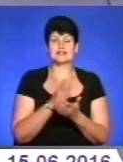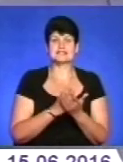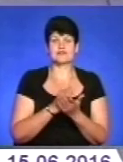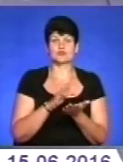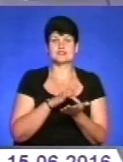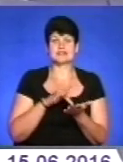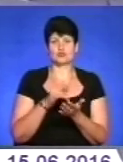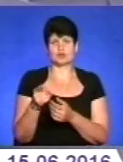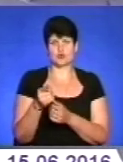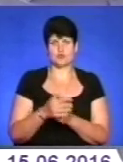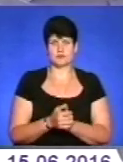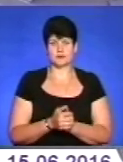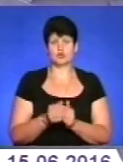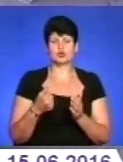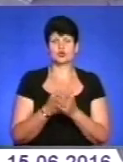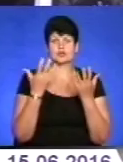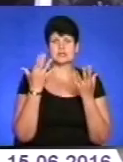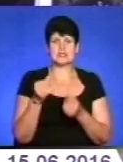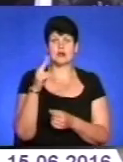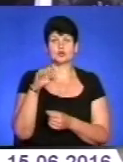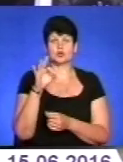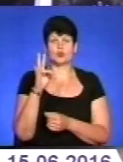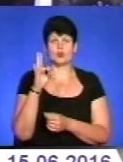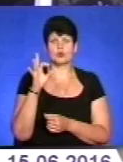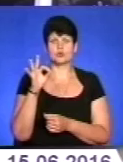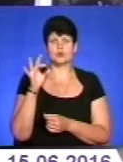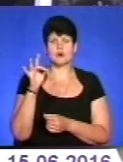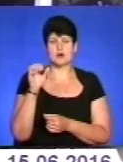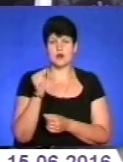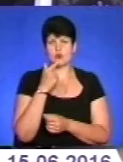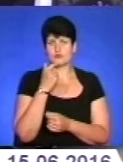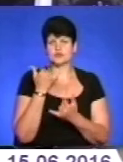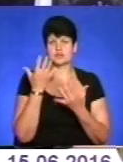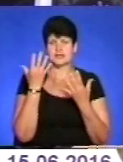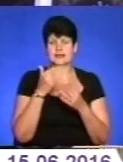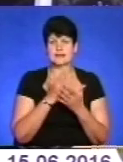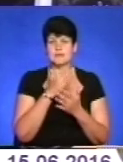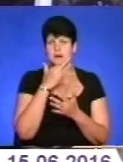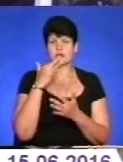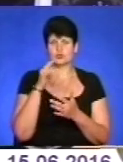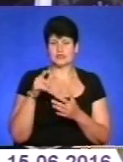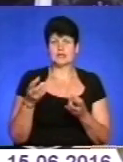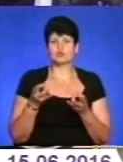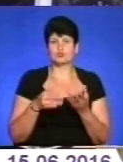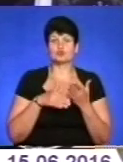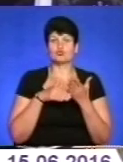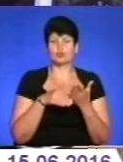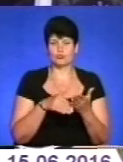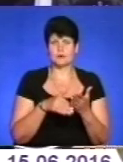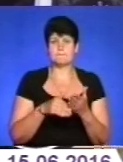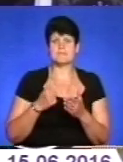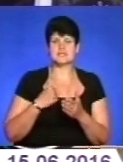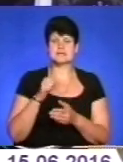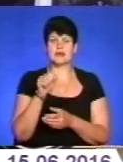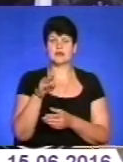центру Тернополя. До дня донора крові, а також враховуючи те, що на сьогоднішній день є багато людей, які потребують допомоги, а саме це бійці